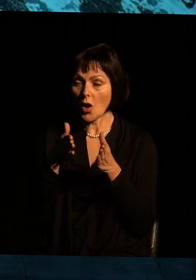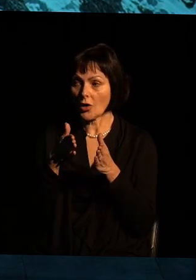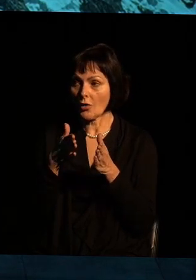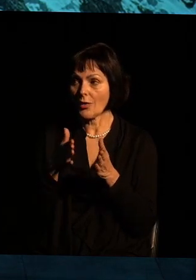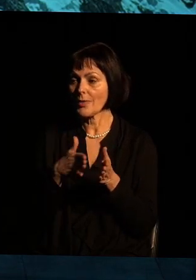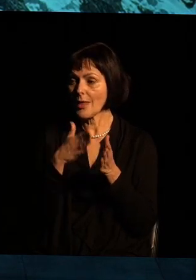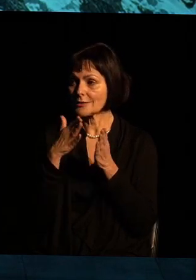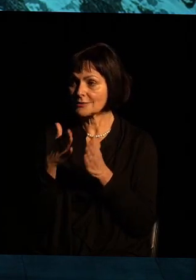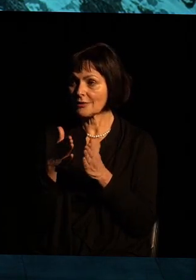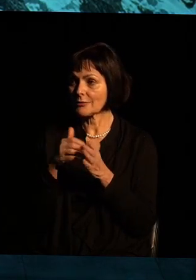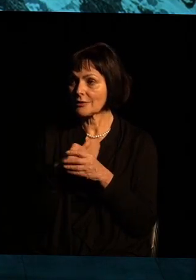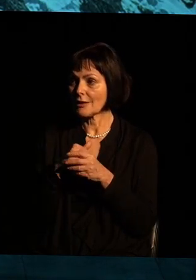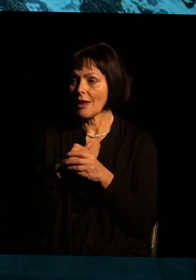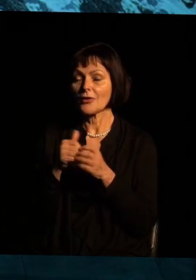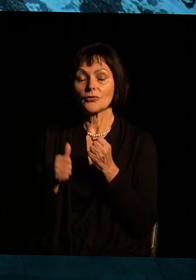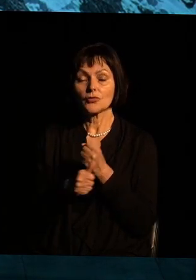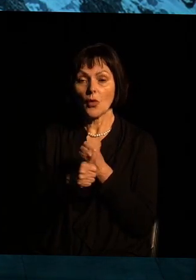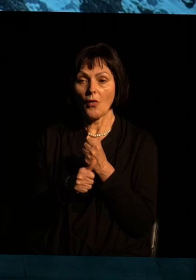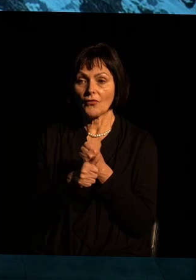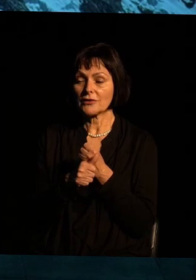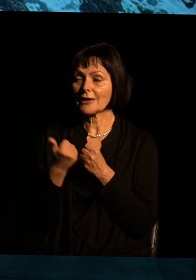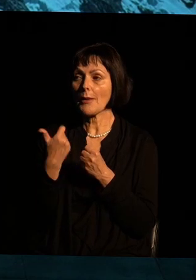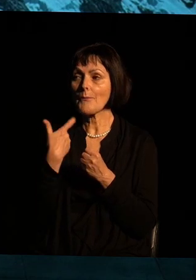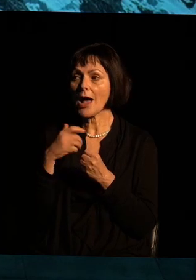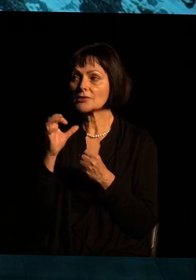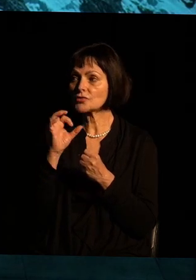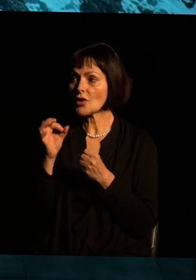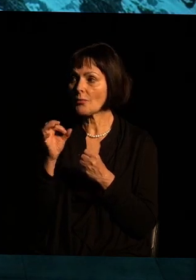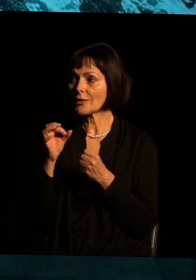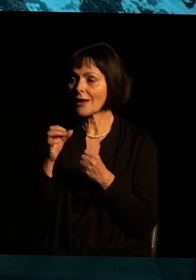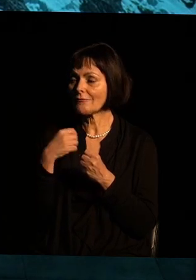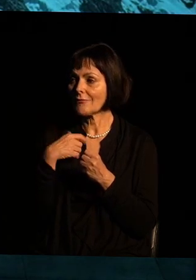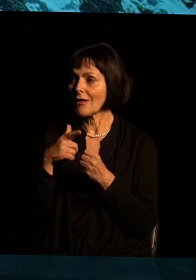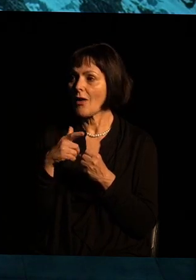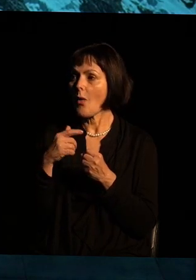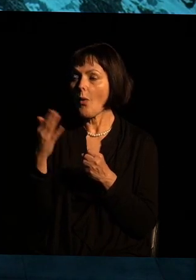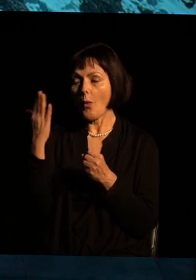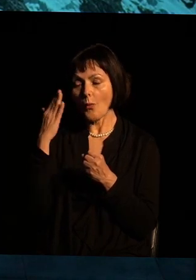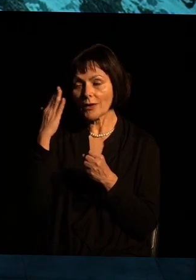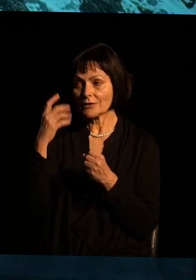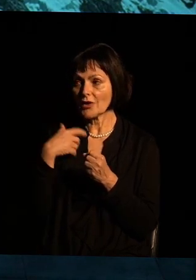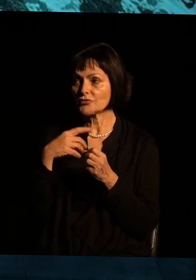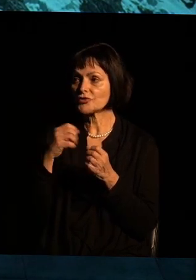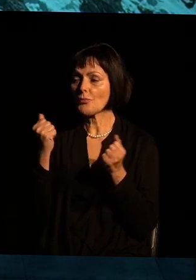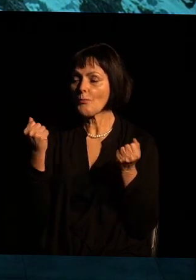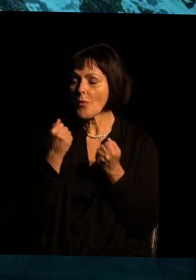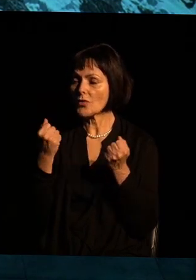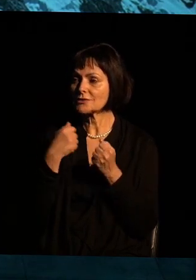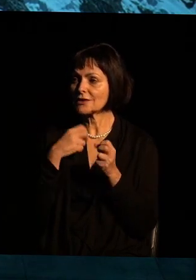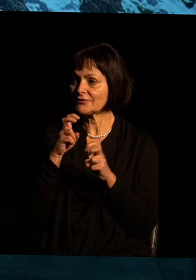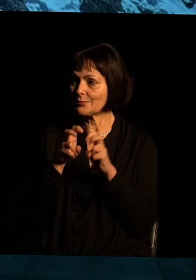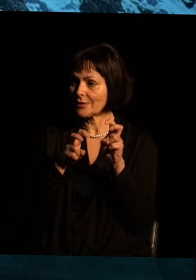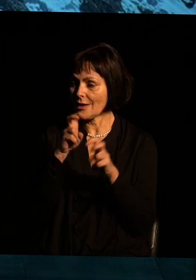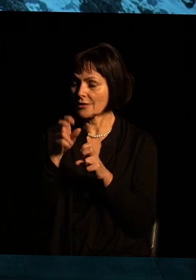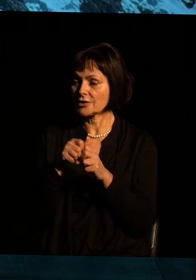kolejny, jakby można powiedzieć, dowód, jak wielkie mieliśmy wtedy to zaplecze tych mocnych himalaistów.